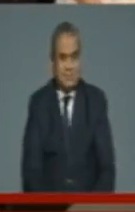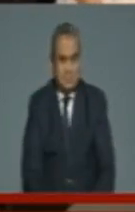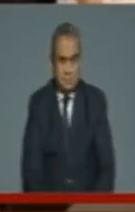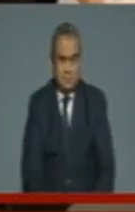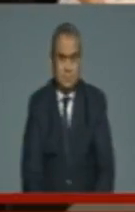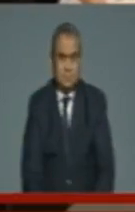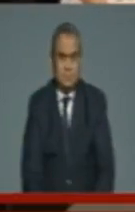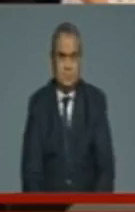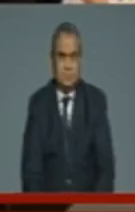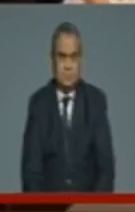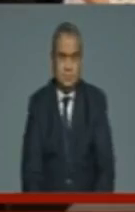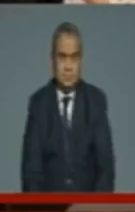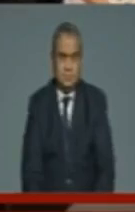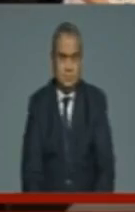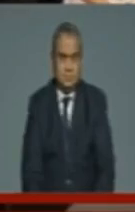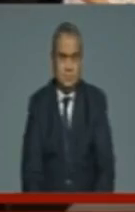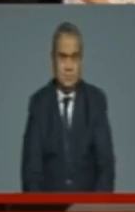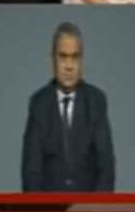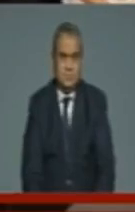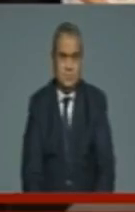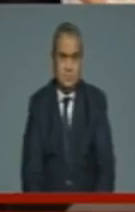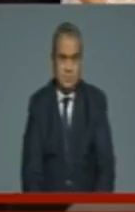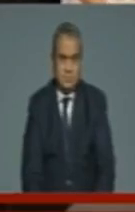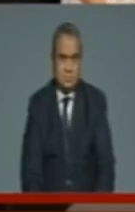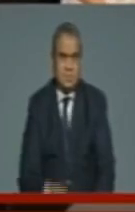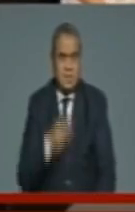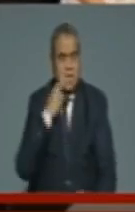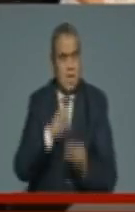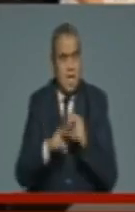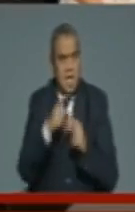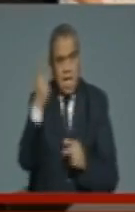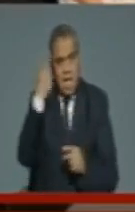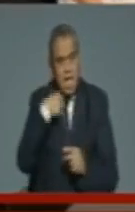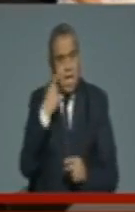كابتن ابراهيم. حاضر. حضرتك تؤمر بيه. حاضر. ها.